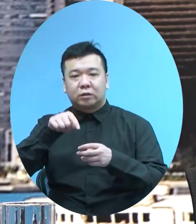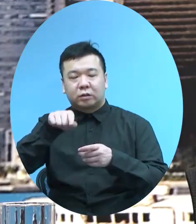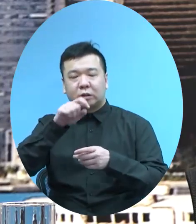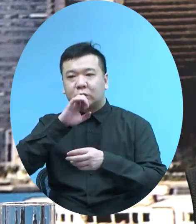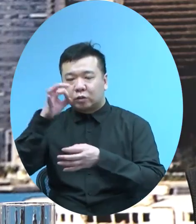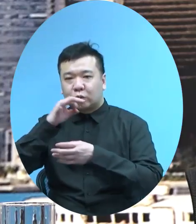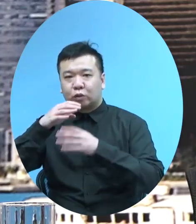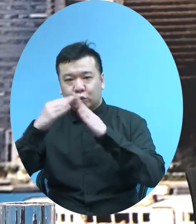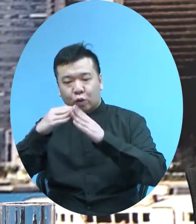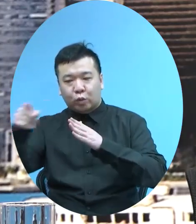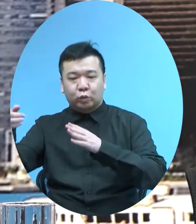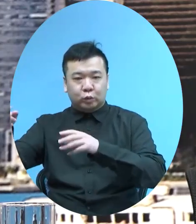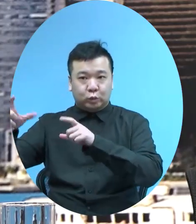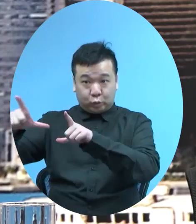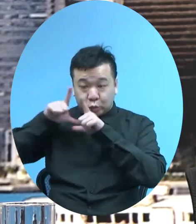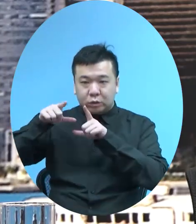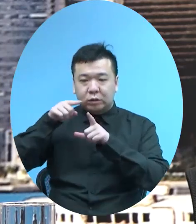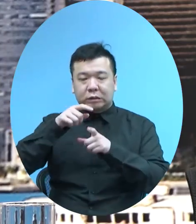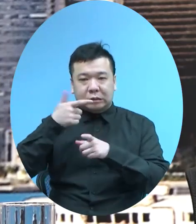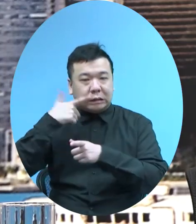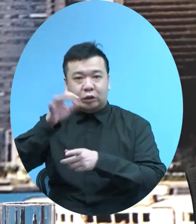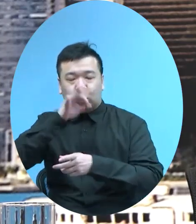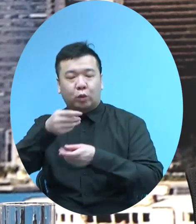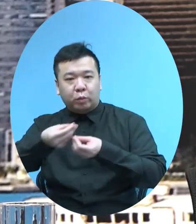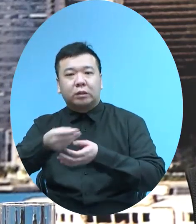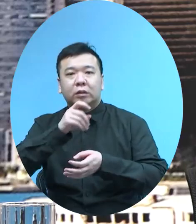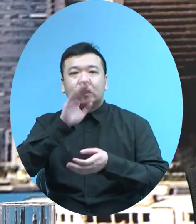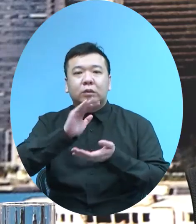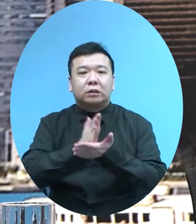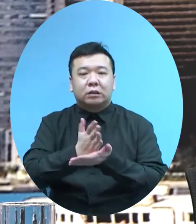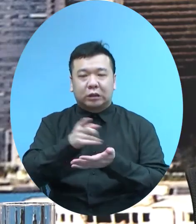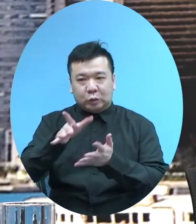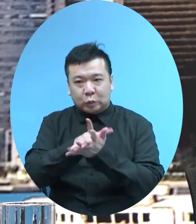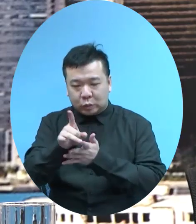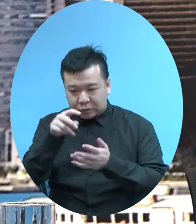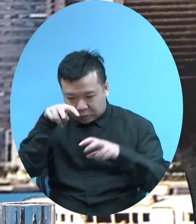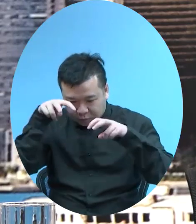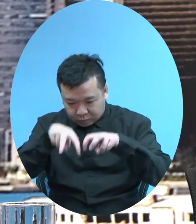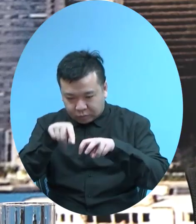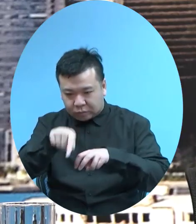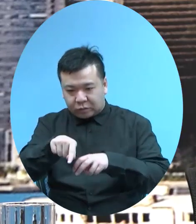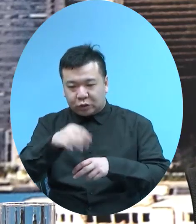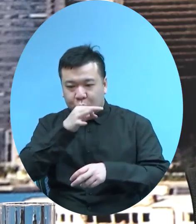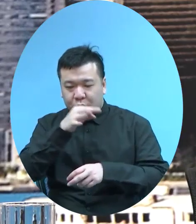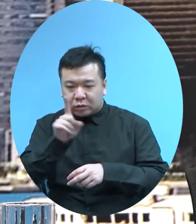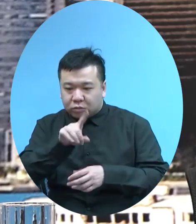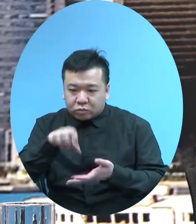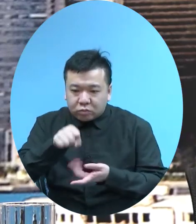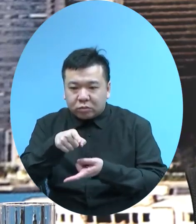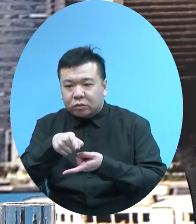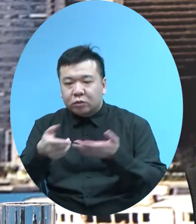廠嘅通知啦，今日嚇。咁另外咧就係、是、其實我哋都專家咧都要聚埋一齊即係就住嗰個藥物點樣用